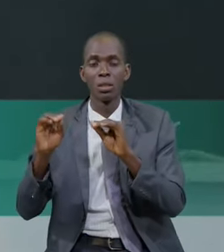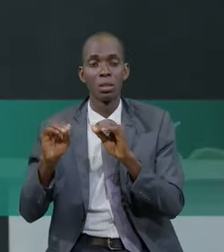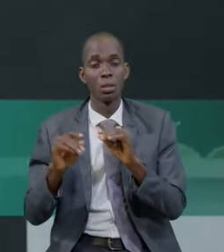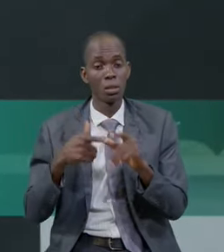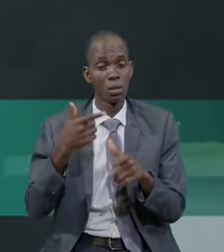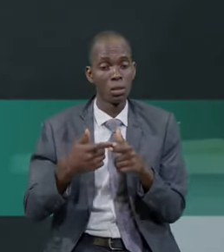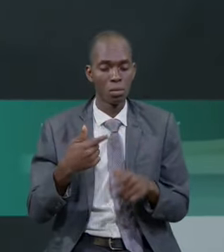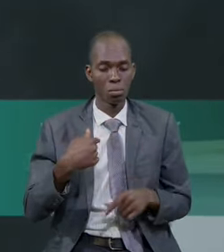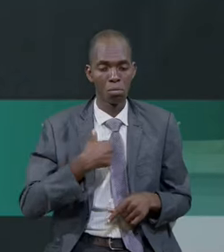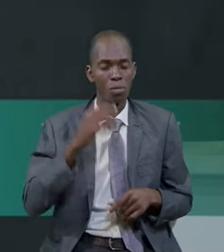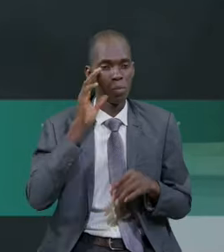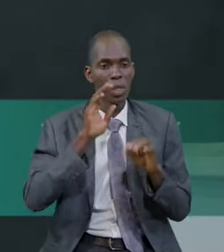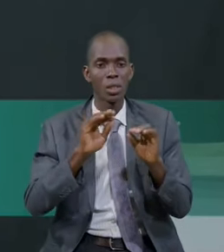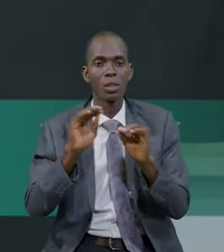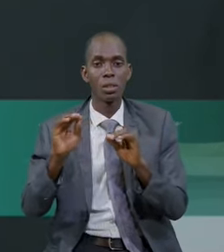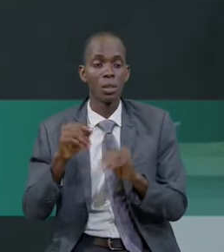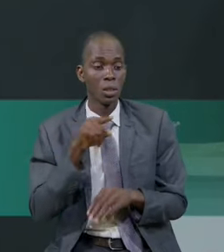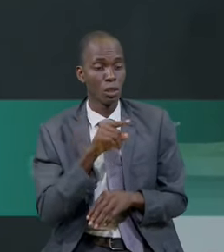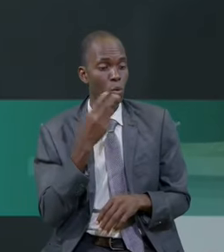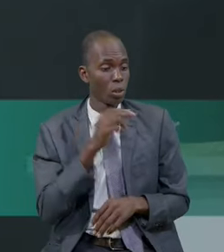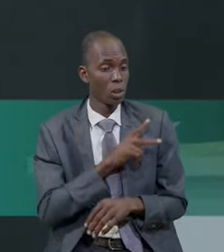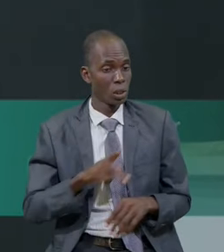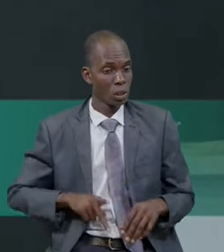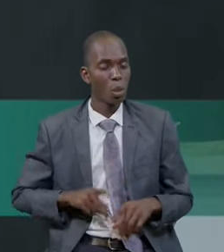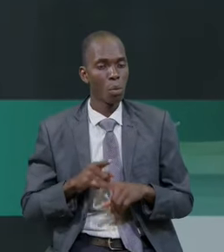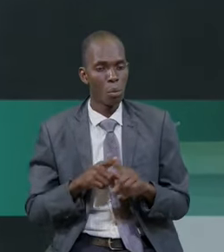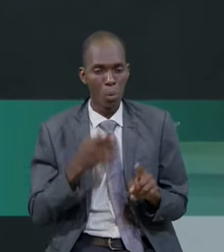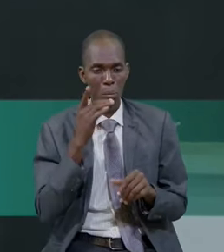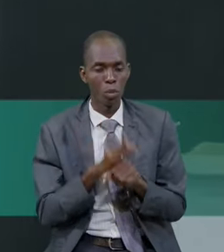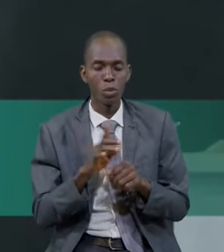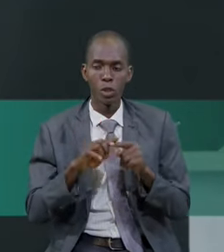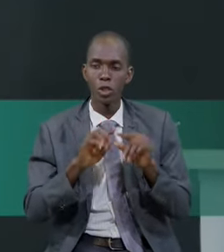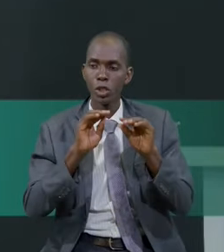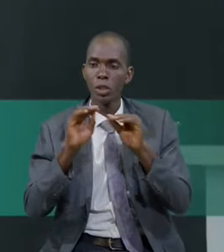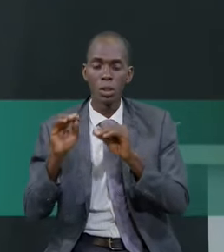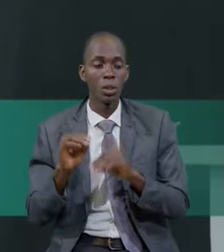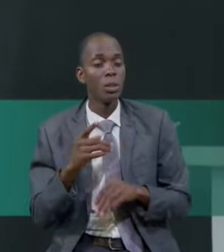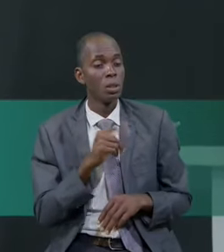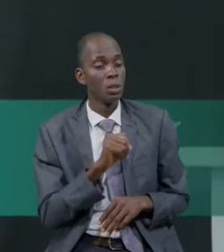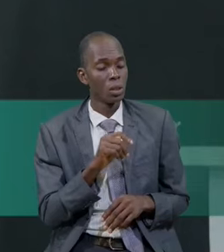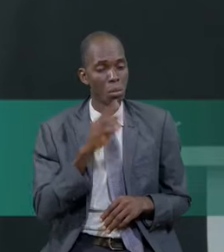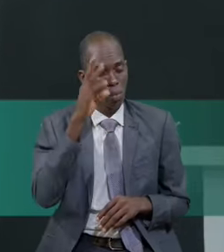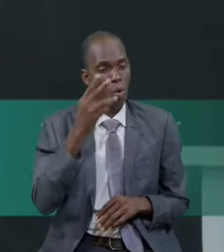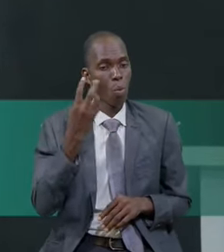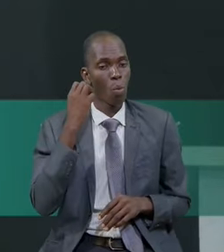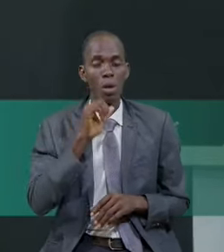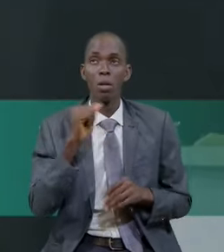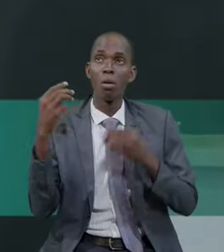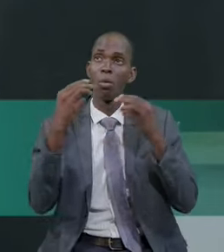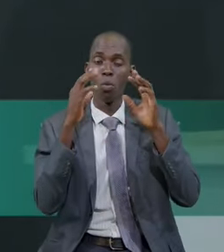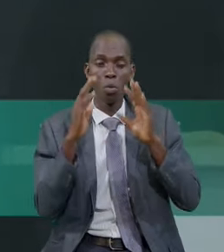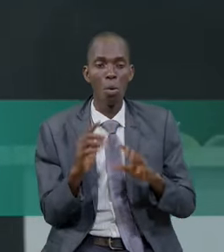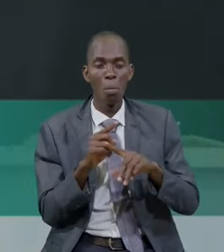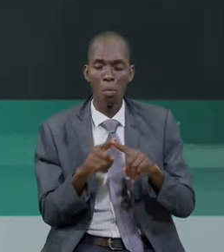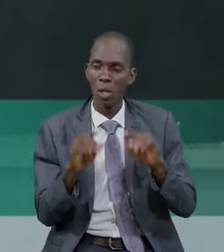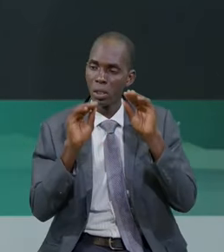J'enseignerai tes voies. Il était un roi, j'enseignerai tes voies. Il était un guerrier, mais j'enseignerai tes voies.